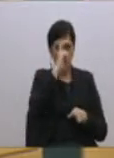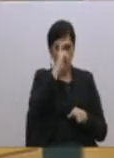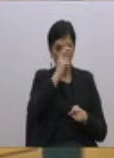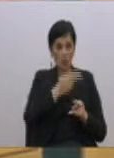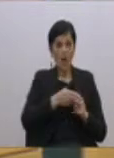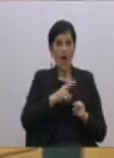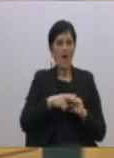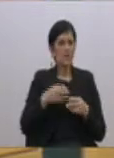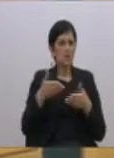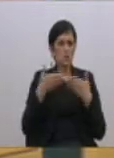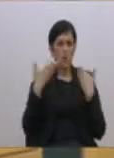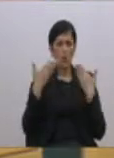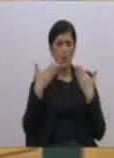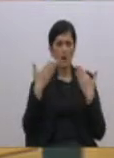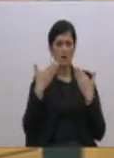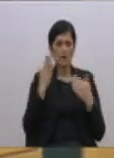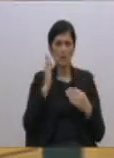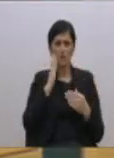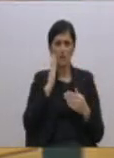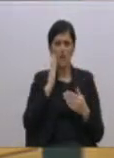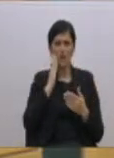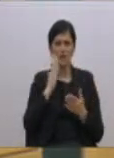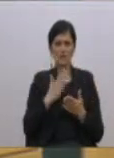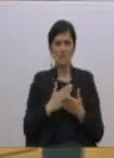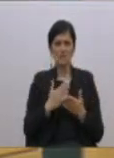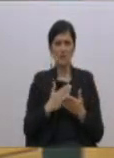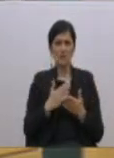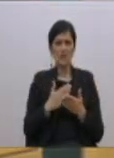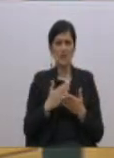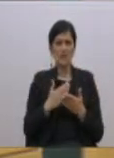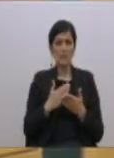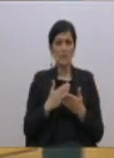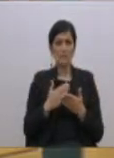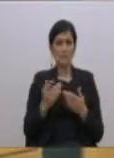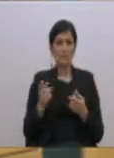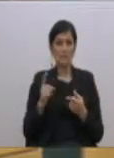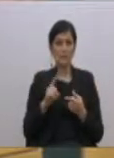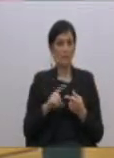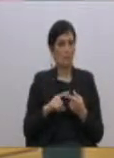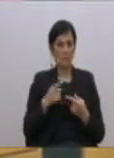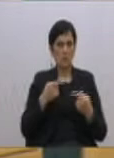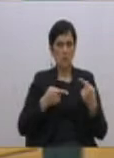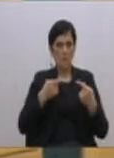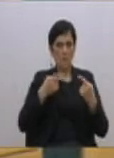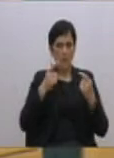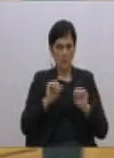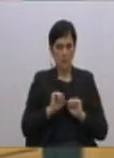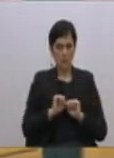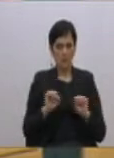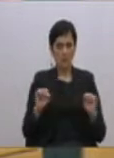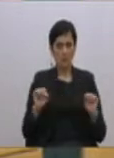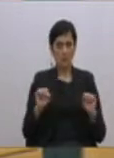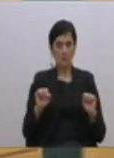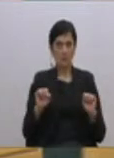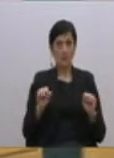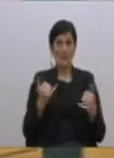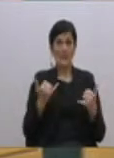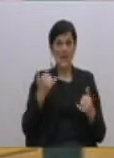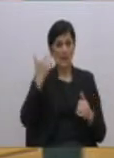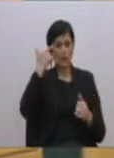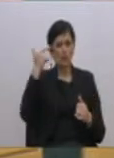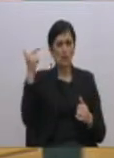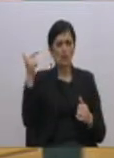არის უმარტივესი ჭეშმარიტება, რომელთან დაკავშირებითაც მე ვფიქრობ, კამათი არ შეიძლება. დღეს რაც არ უნდა